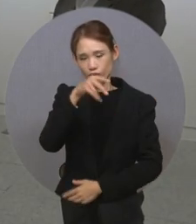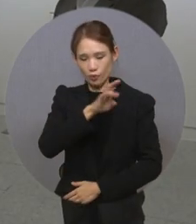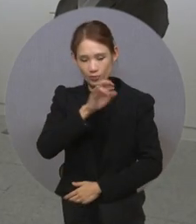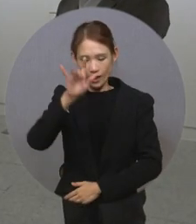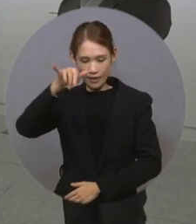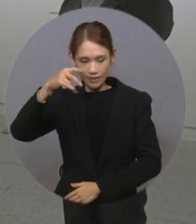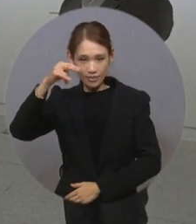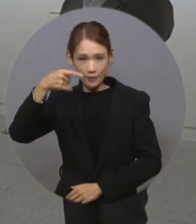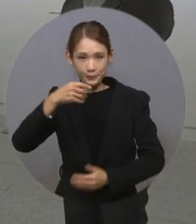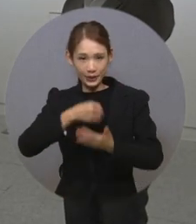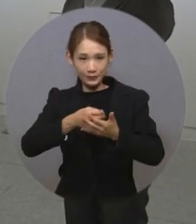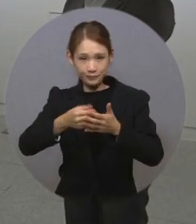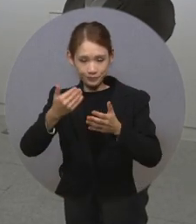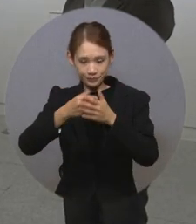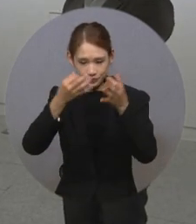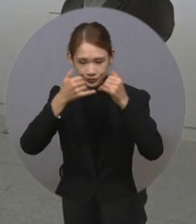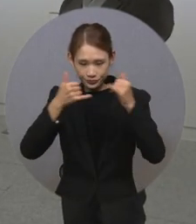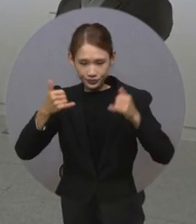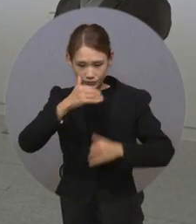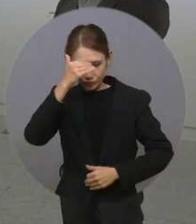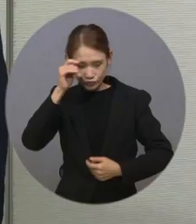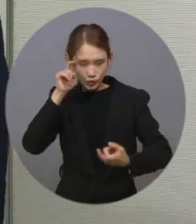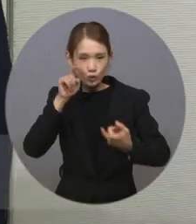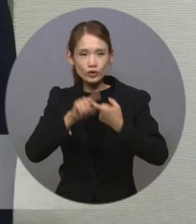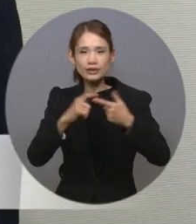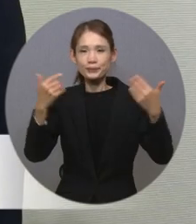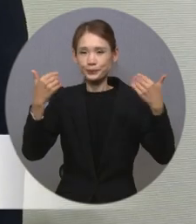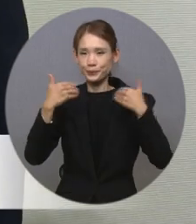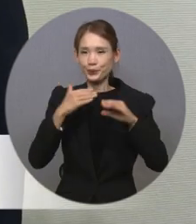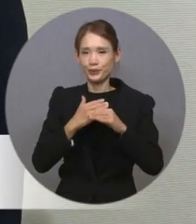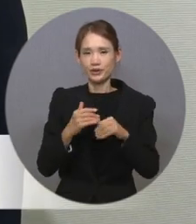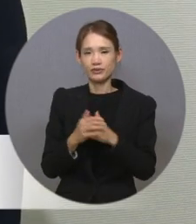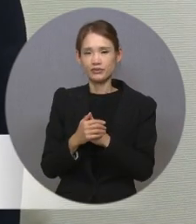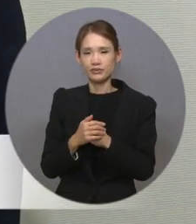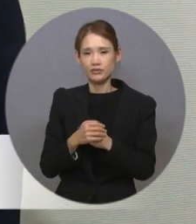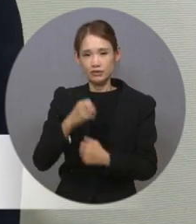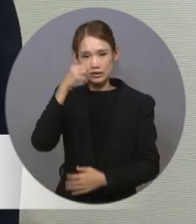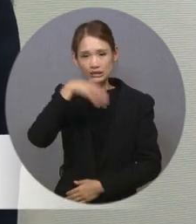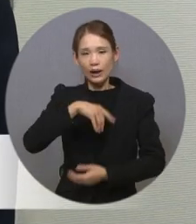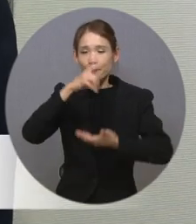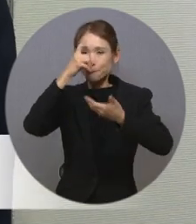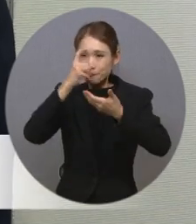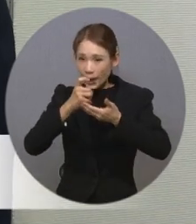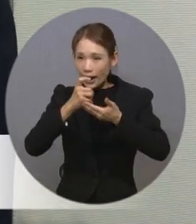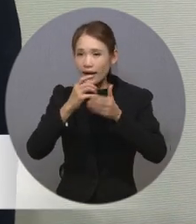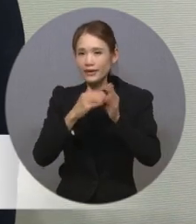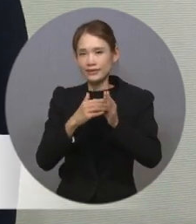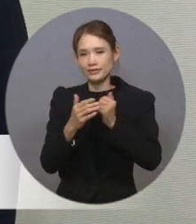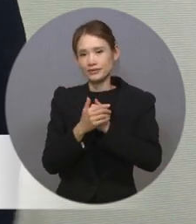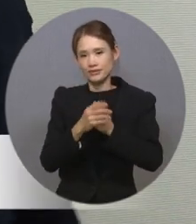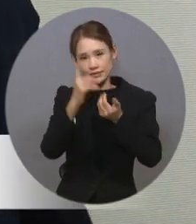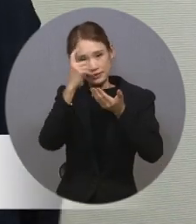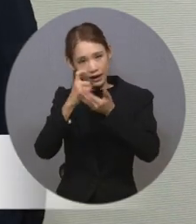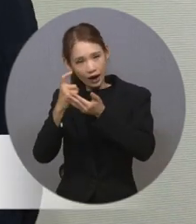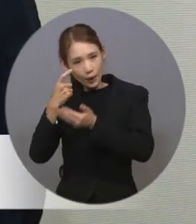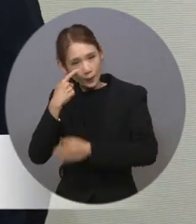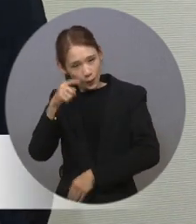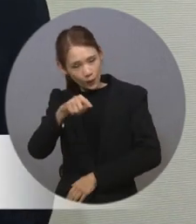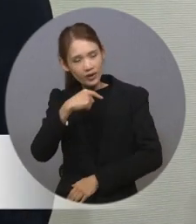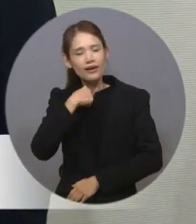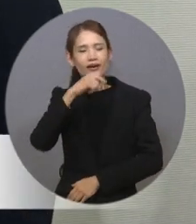작품으로 관람객의 관심을 모았습니다. 그냥 멋있고 잘딱 찍었는데 찍어놓고 보니까 좋단